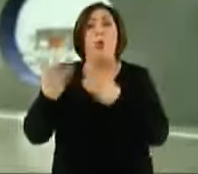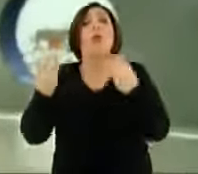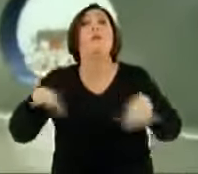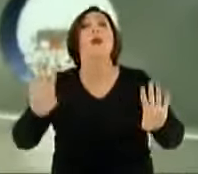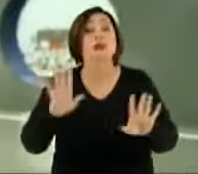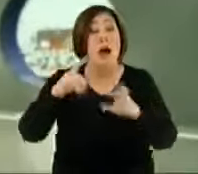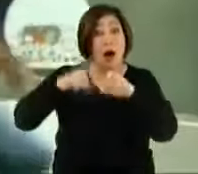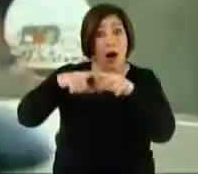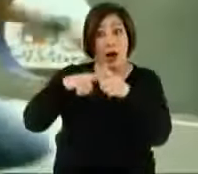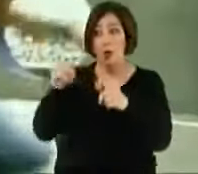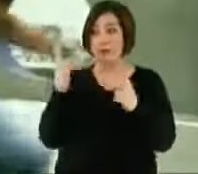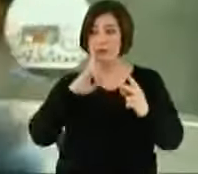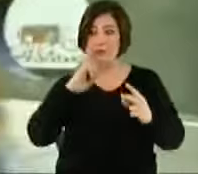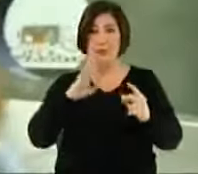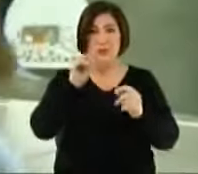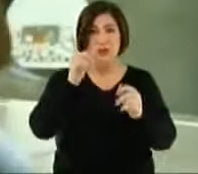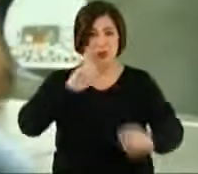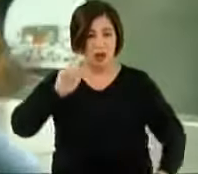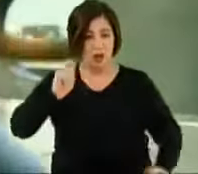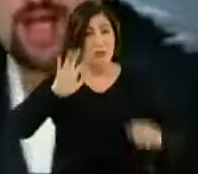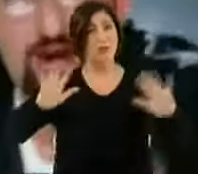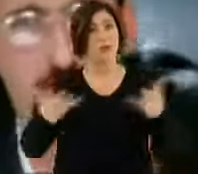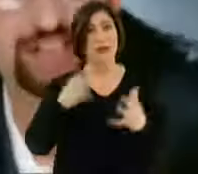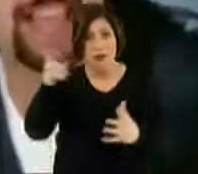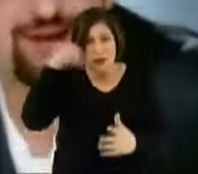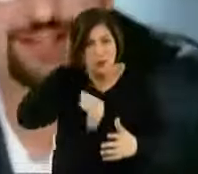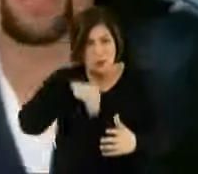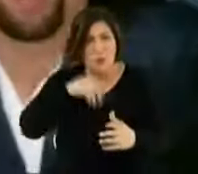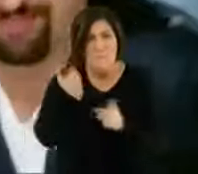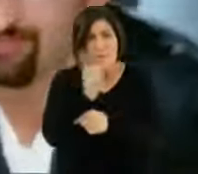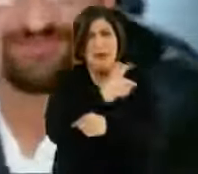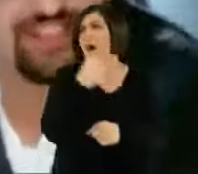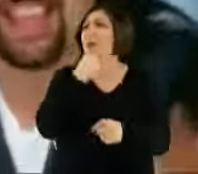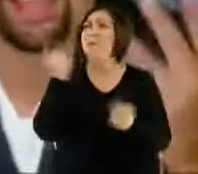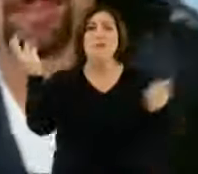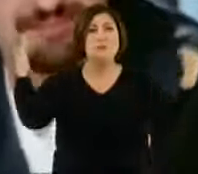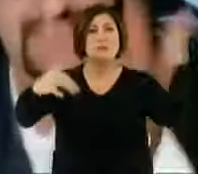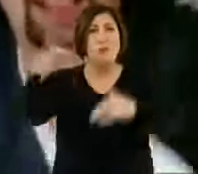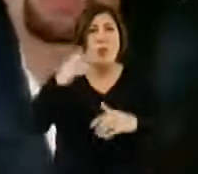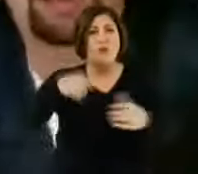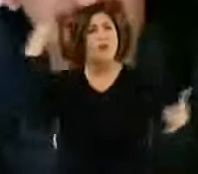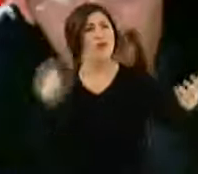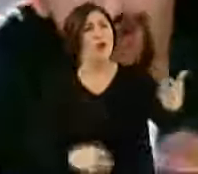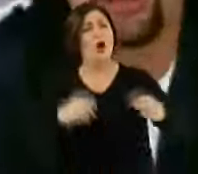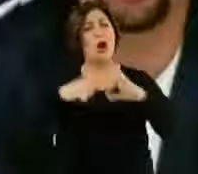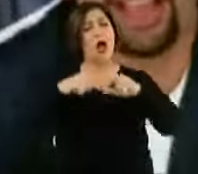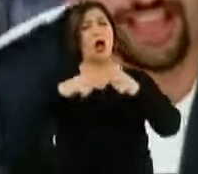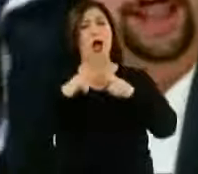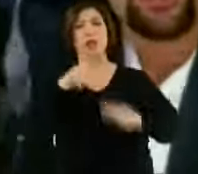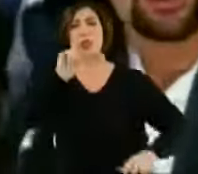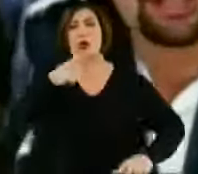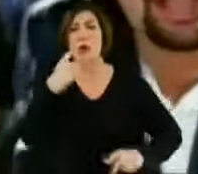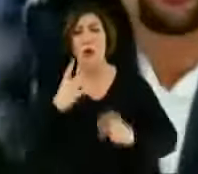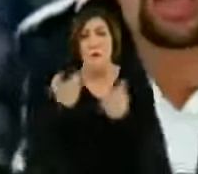olmaz. Ragadaki o müstesna figürlerin birçoğu delikanlıyı bozar. Sanıyor musunuz ki birkaç adam bir araya geldiğinde Bursaz'ın tellerine raga dayı diyerek